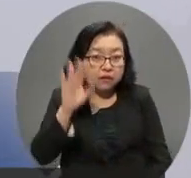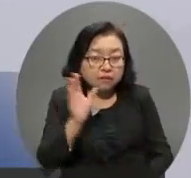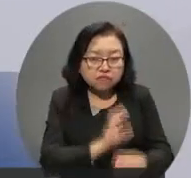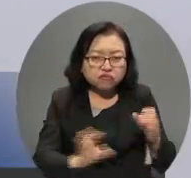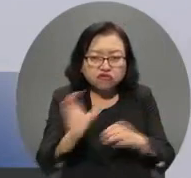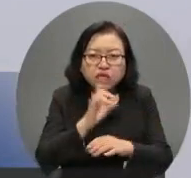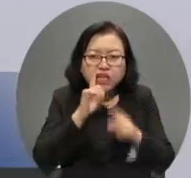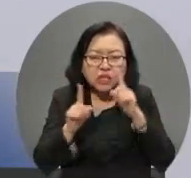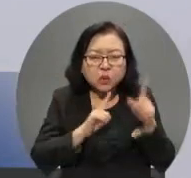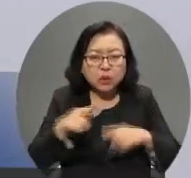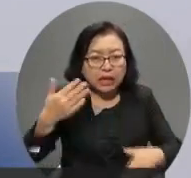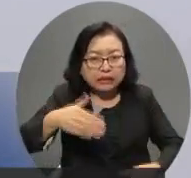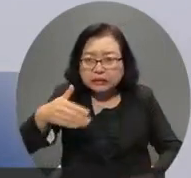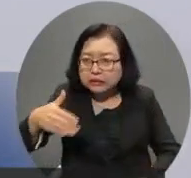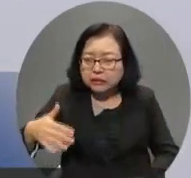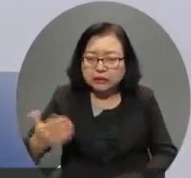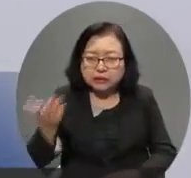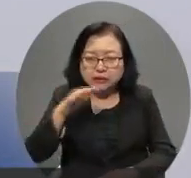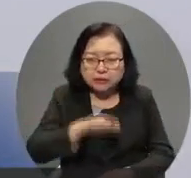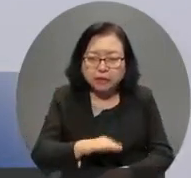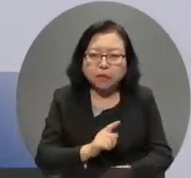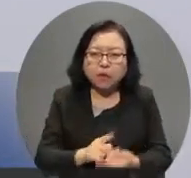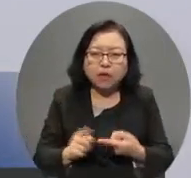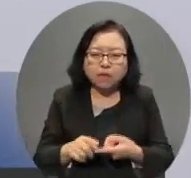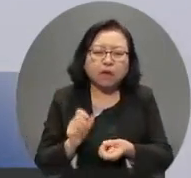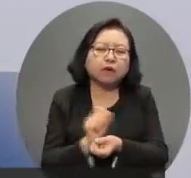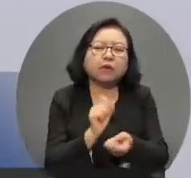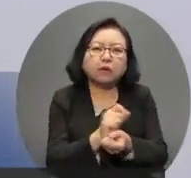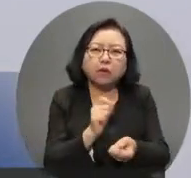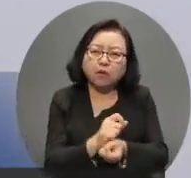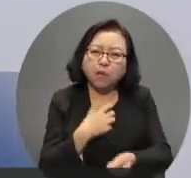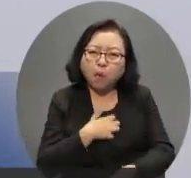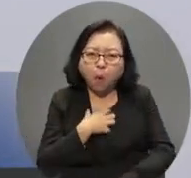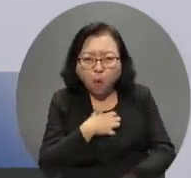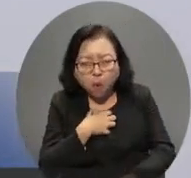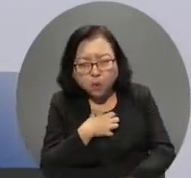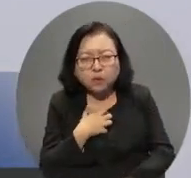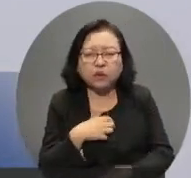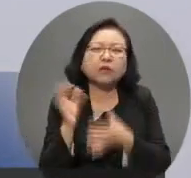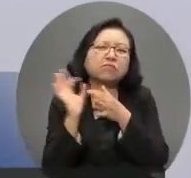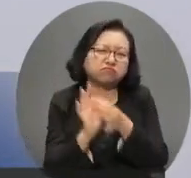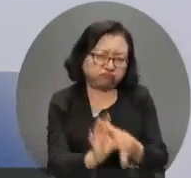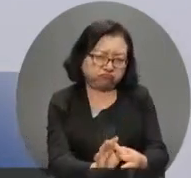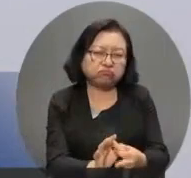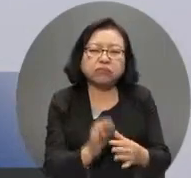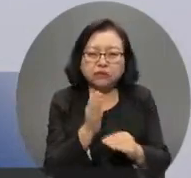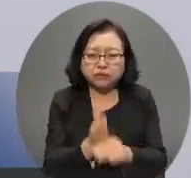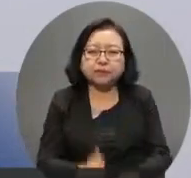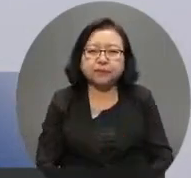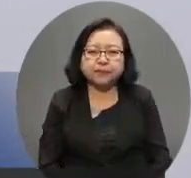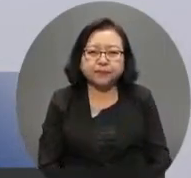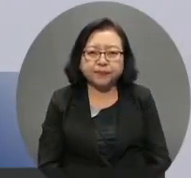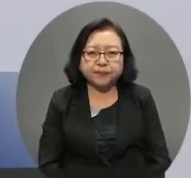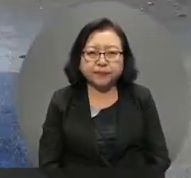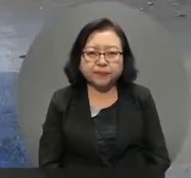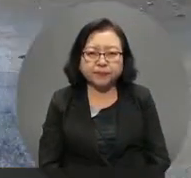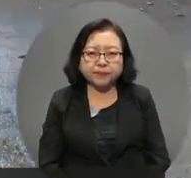상황이지만 흡혈곤충이 전염을 매개 한다는 점에서 안심할 수는 없는 상황이라고 판단하고